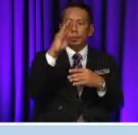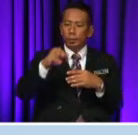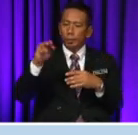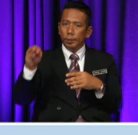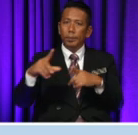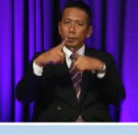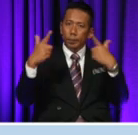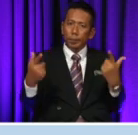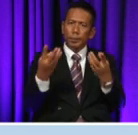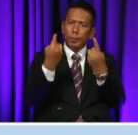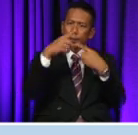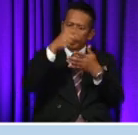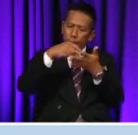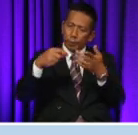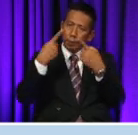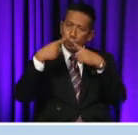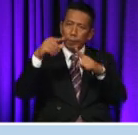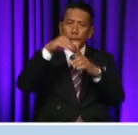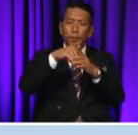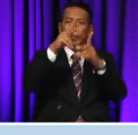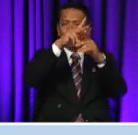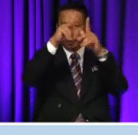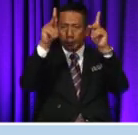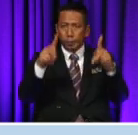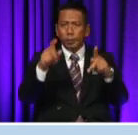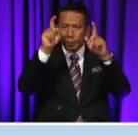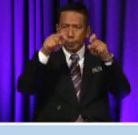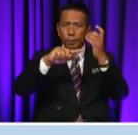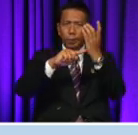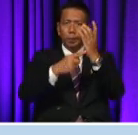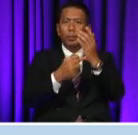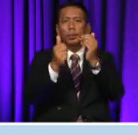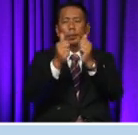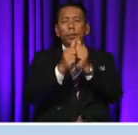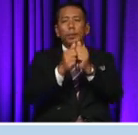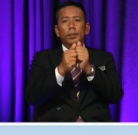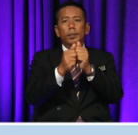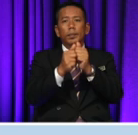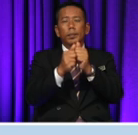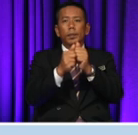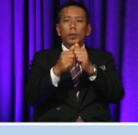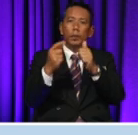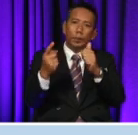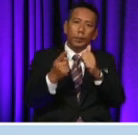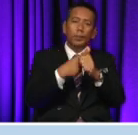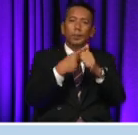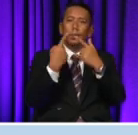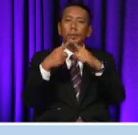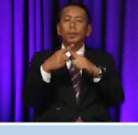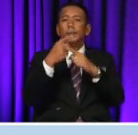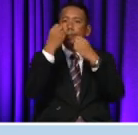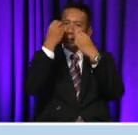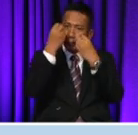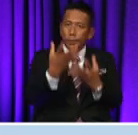nak menulis jawaban dalam kertas jawaban pemeriksaan perlu dimuliakan dengan kepala jawaban Oke soalnya nantikan dua ciri